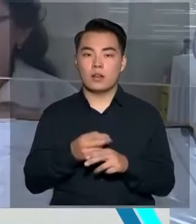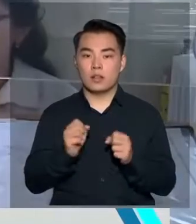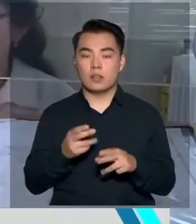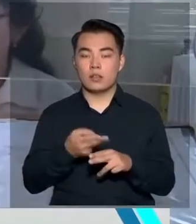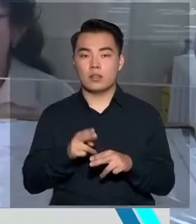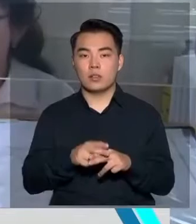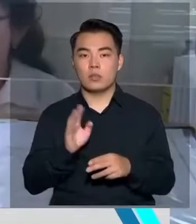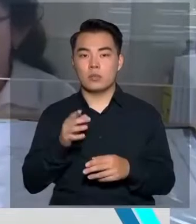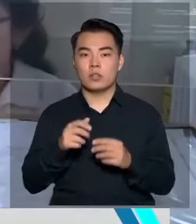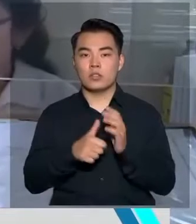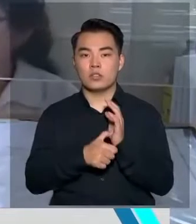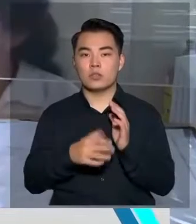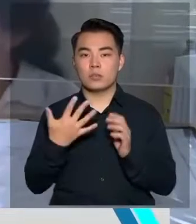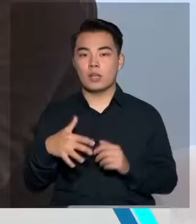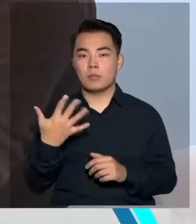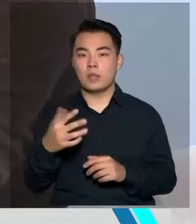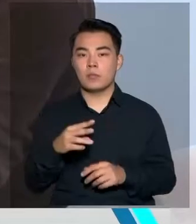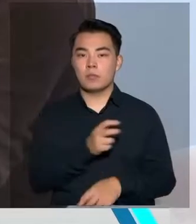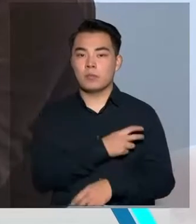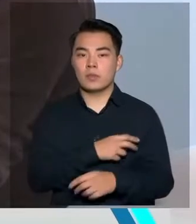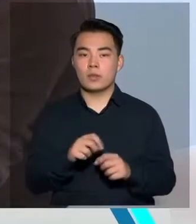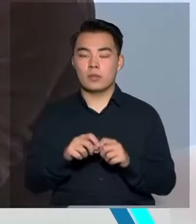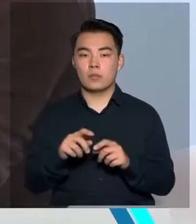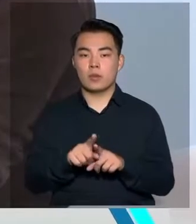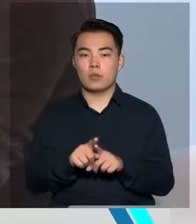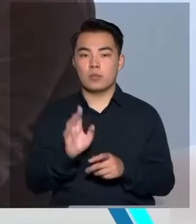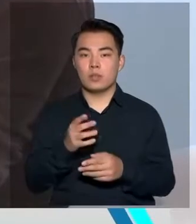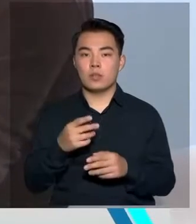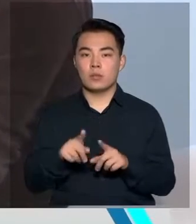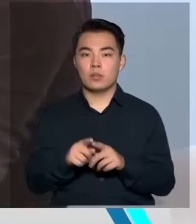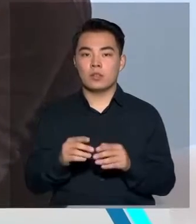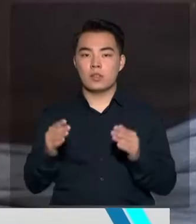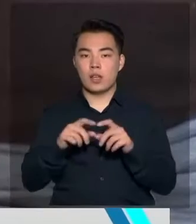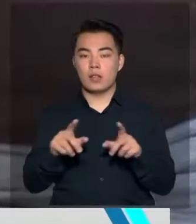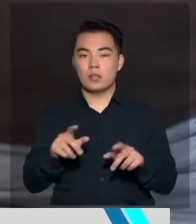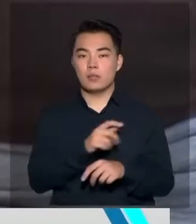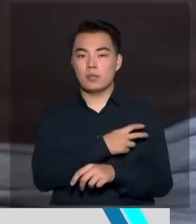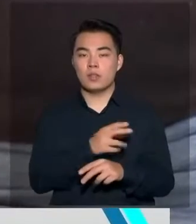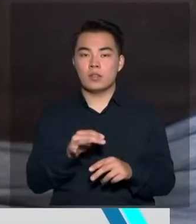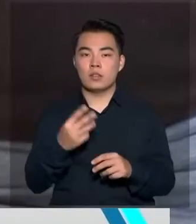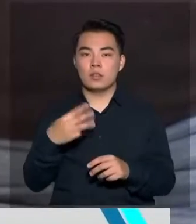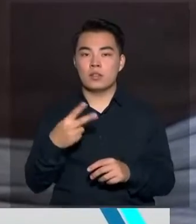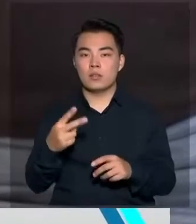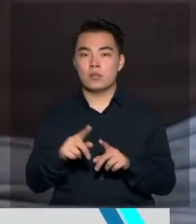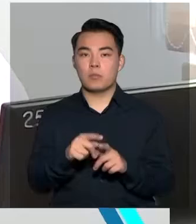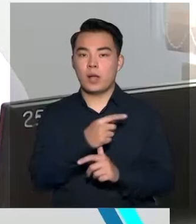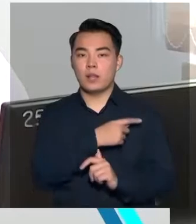рамках проекта в стране появится 655 медпунктов и 32 многопрофильные больницы